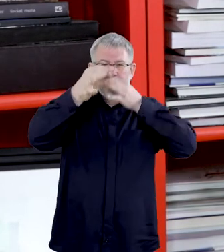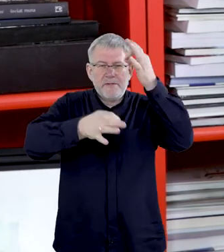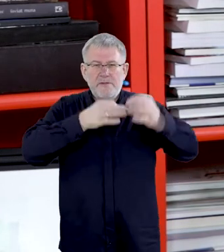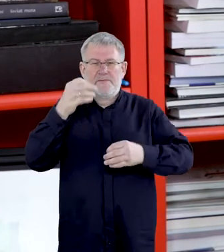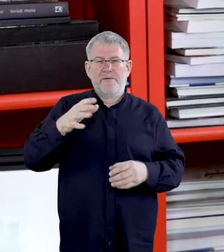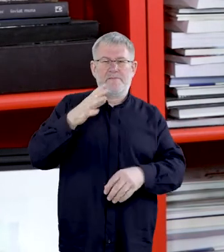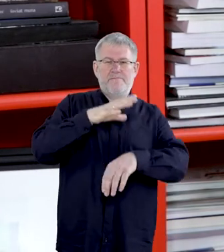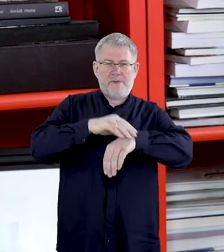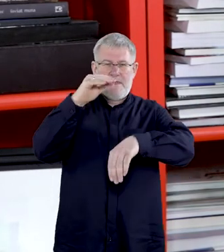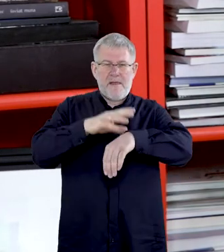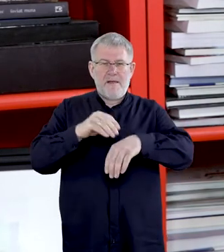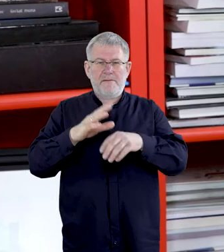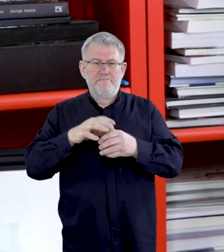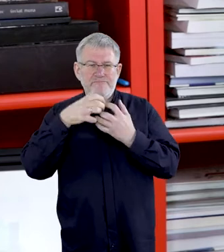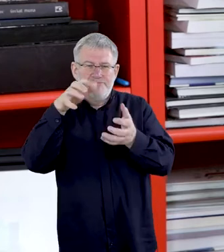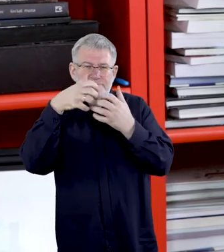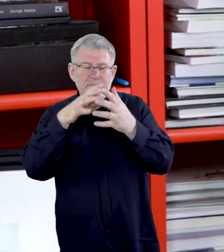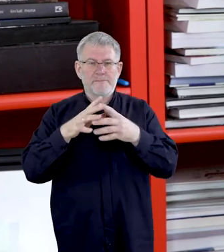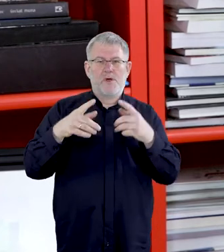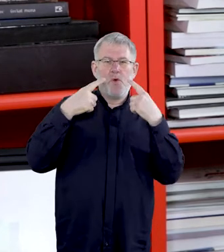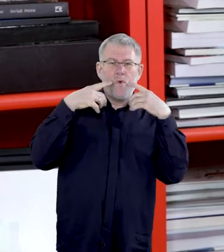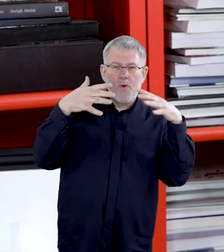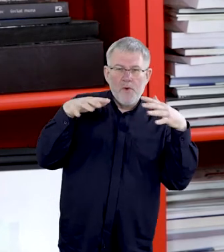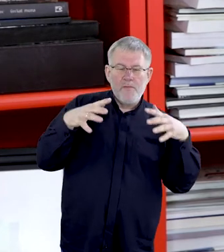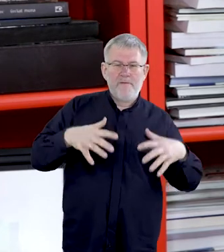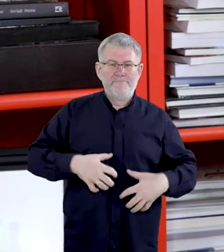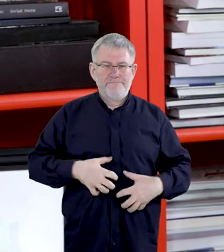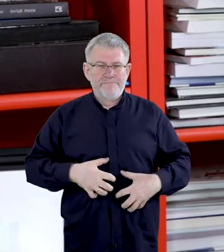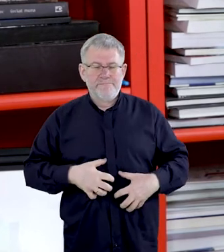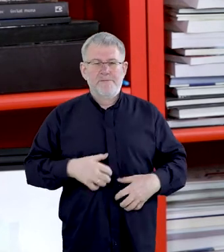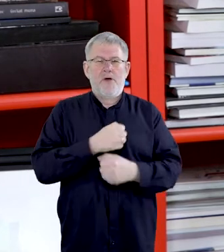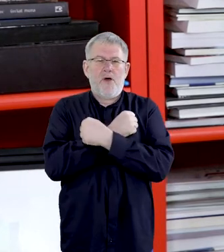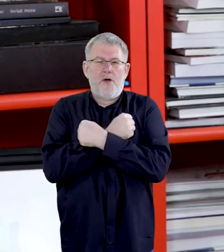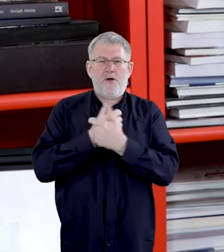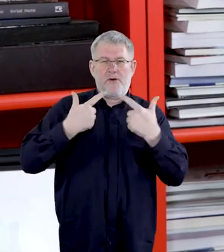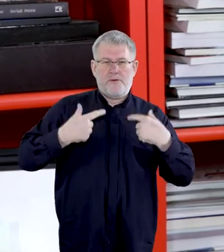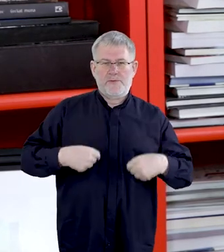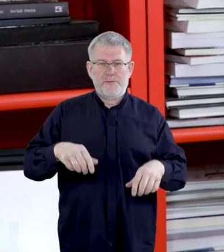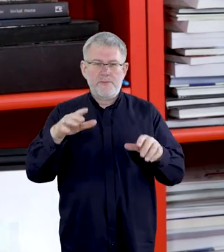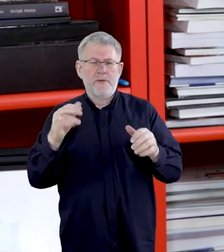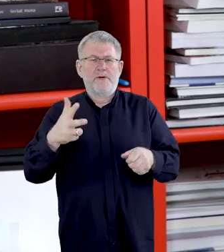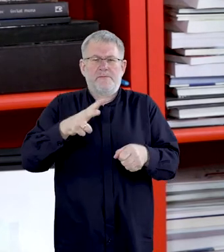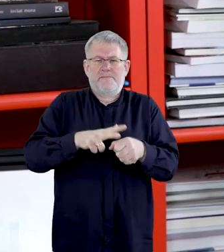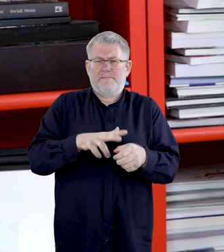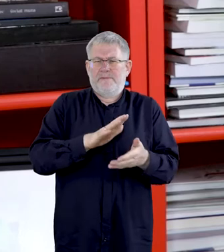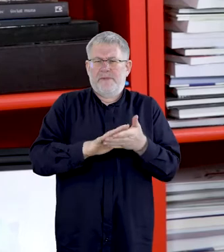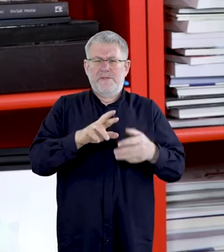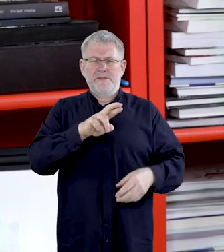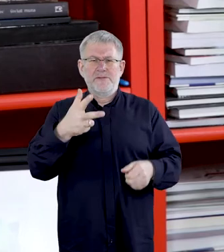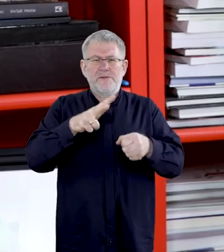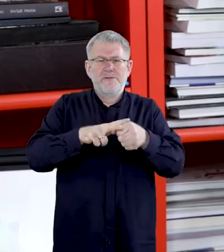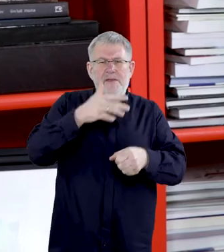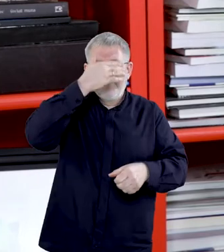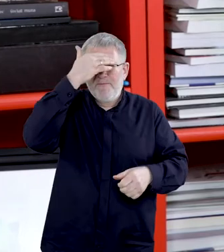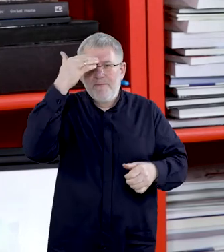psa, bez śmiechu ukochanej osoby, czy bez takich prozaicznych rzeczy, na które nie zwracamy uwagi, jak